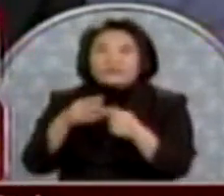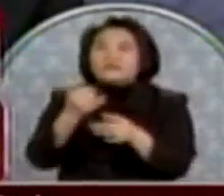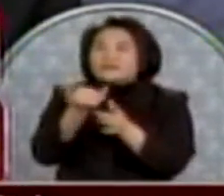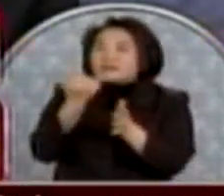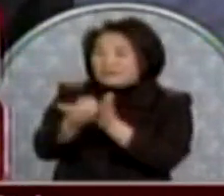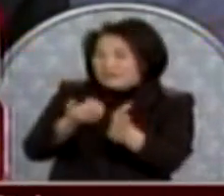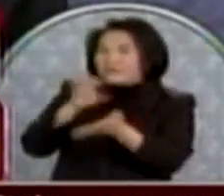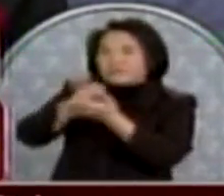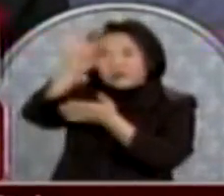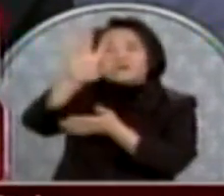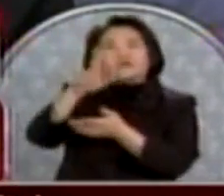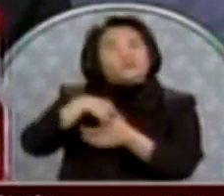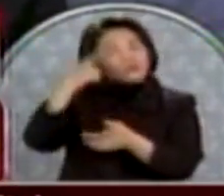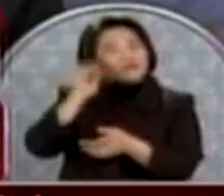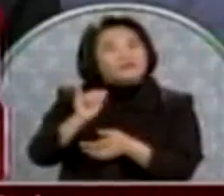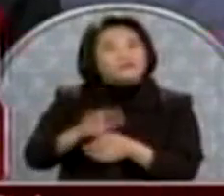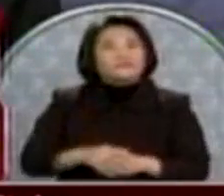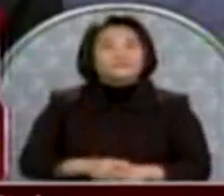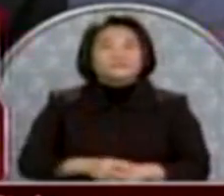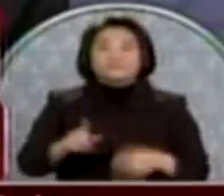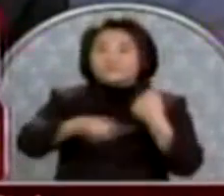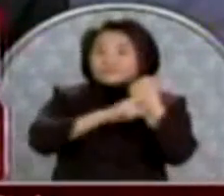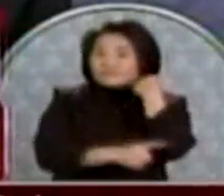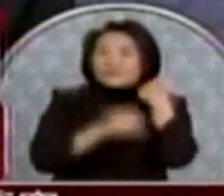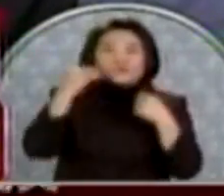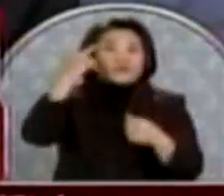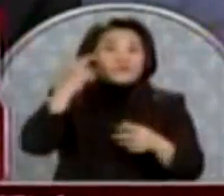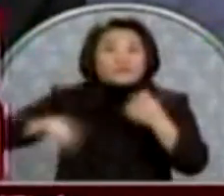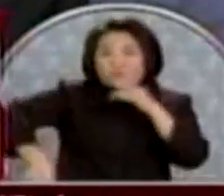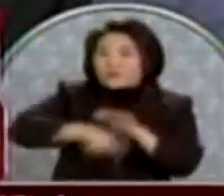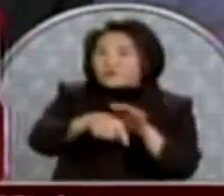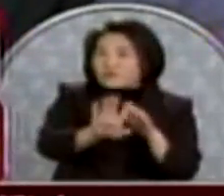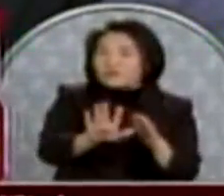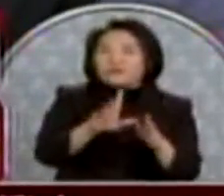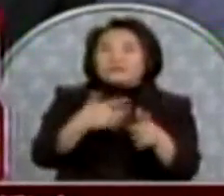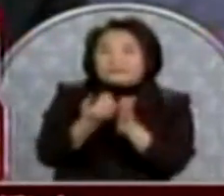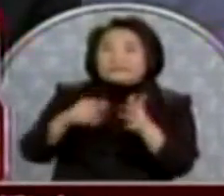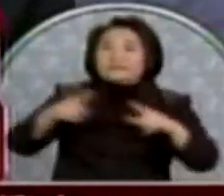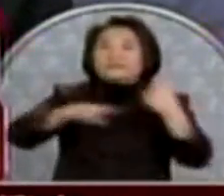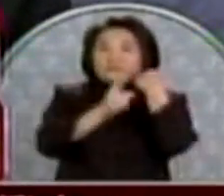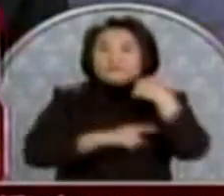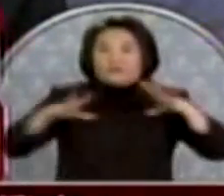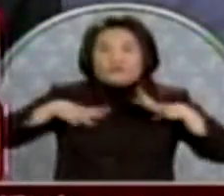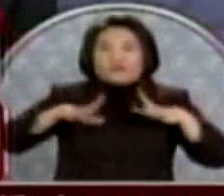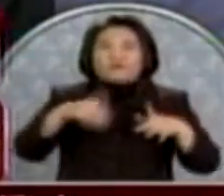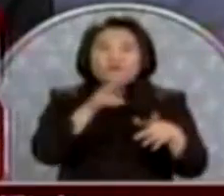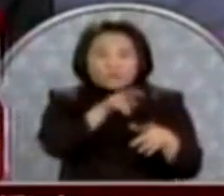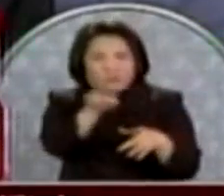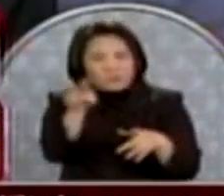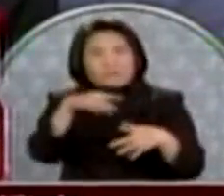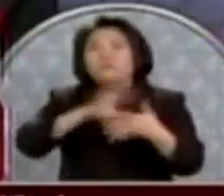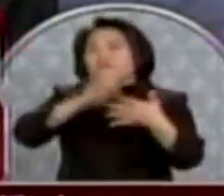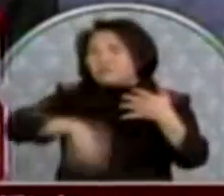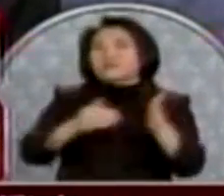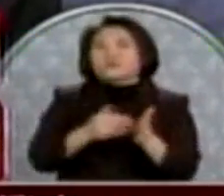制已经算是全世界很先进了。集会游行法里面有关违宪的部分，前几次大法官的解释都已经删除掉了，所以我们希